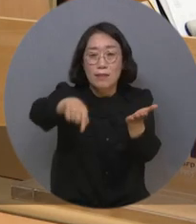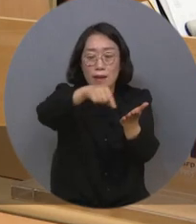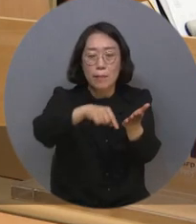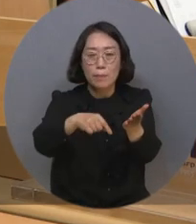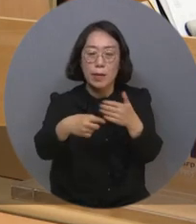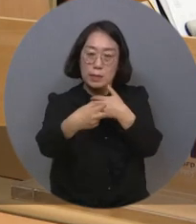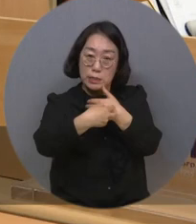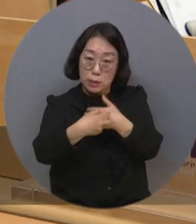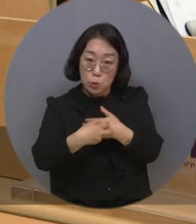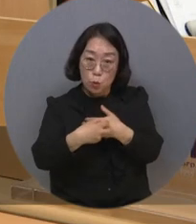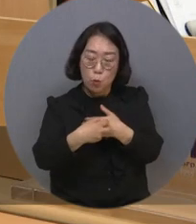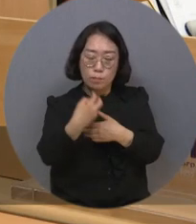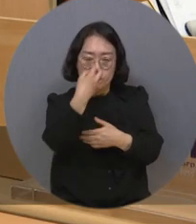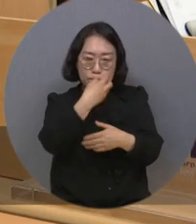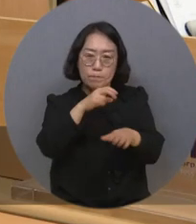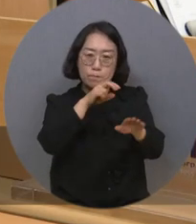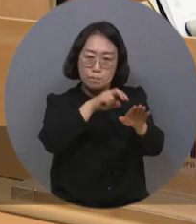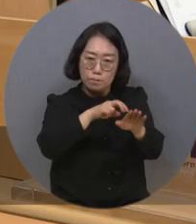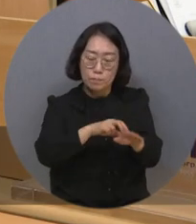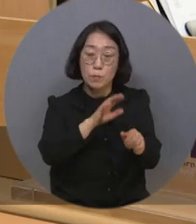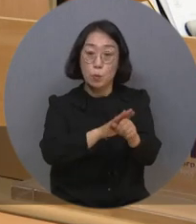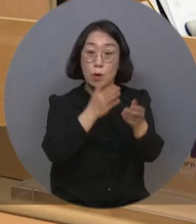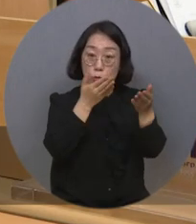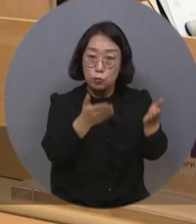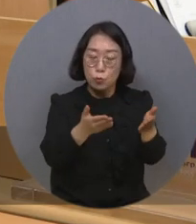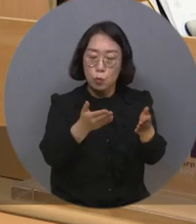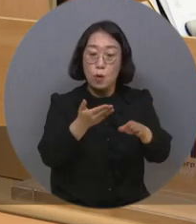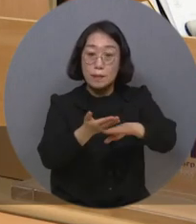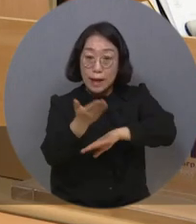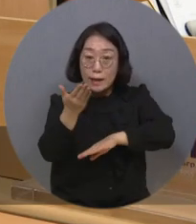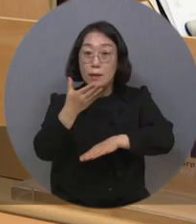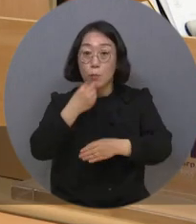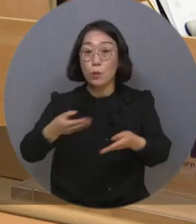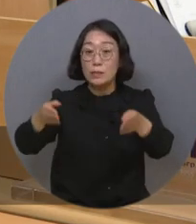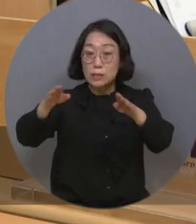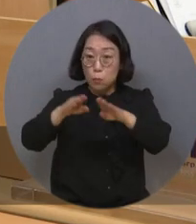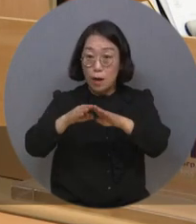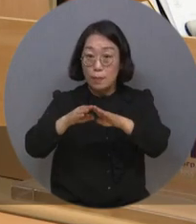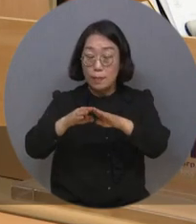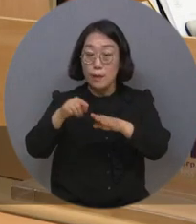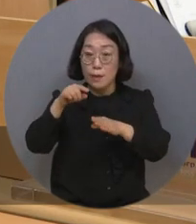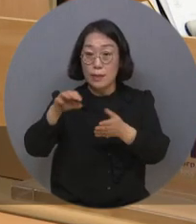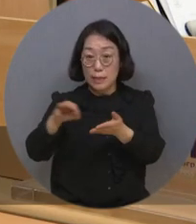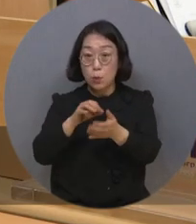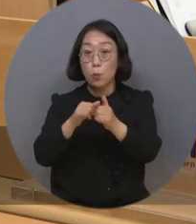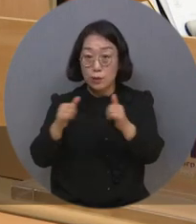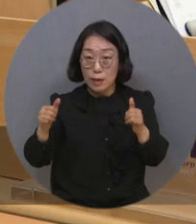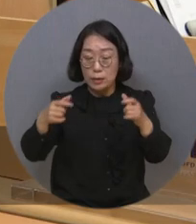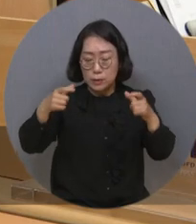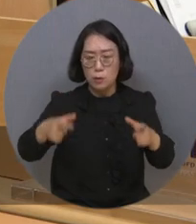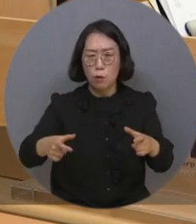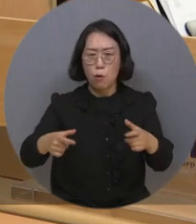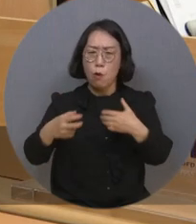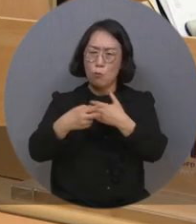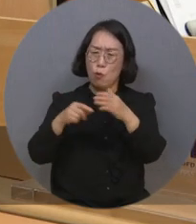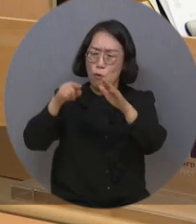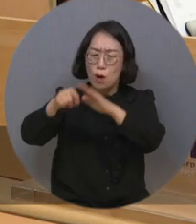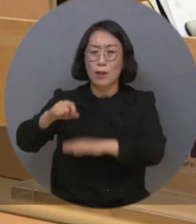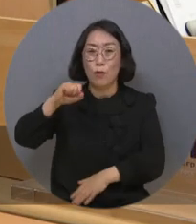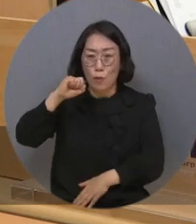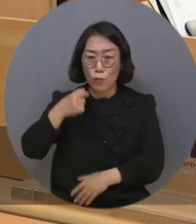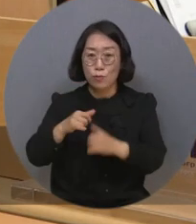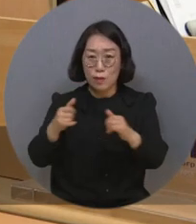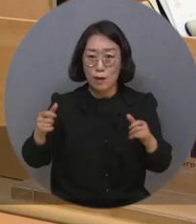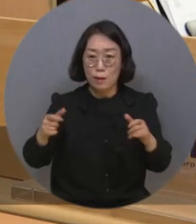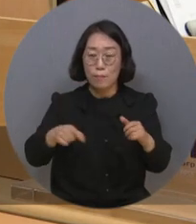있고요. 저희가 이제 순차적으로 다른 복지관 이용자분들이나 지역에서 병원 이용이 어려우신 분들을